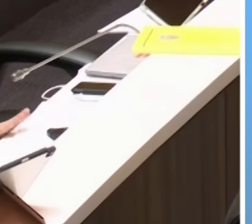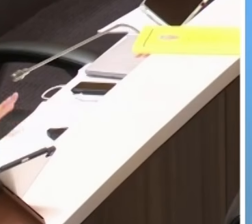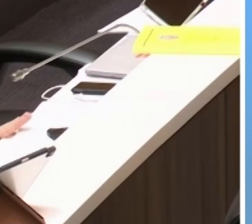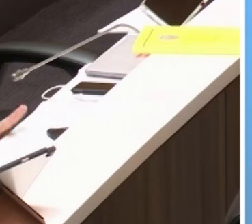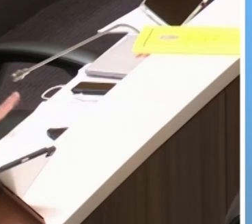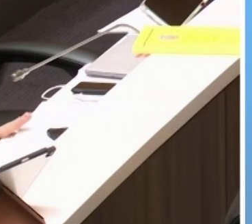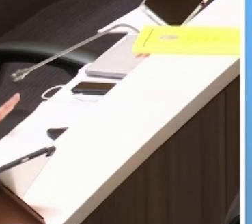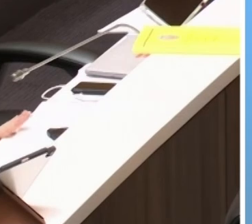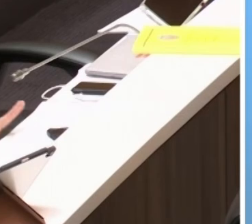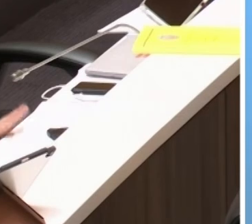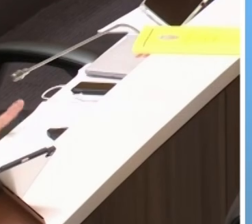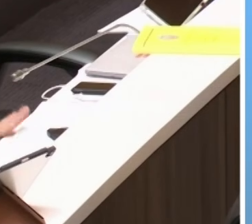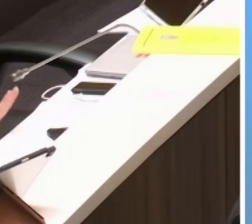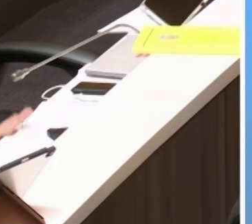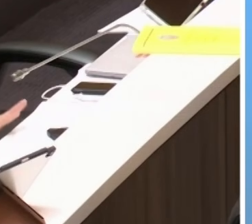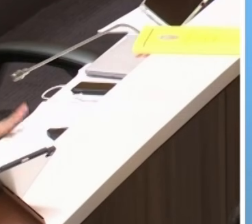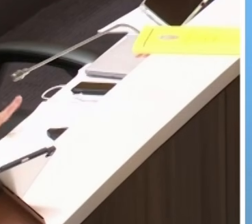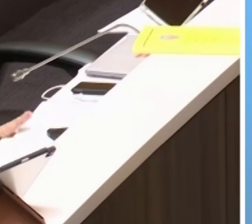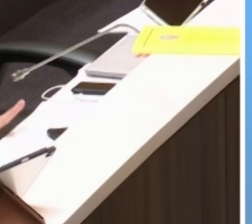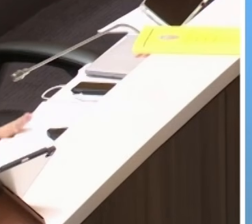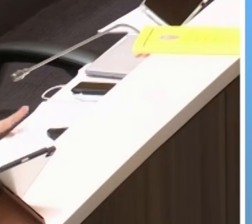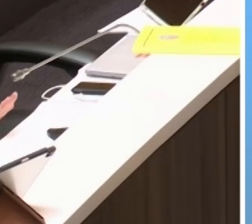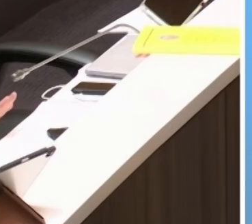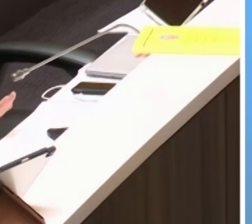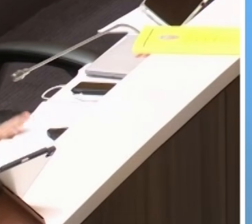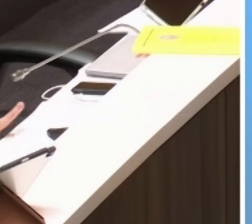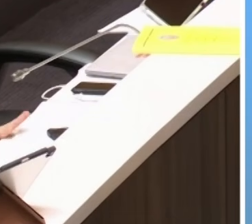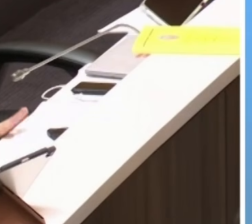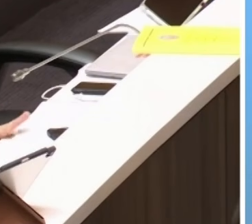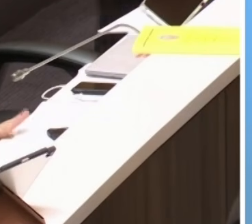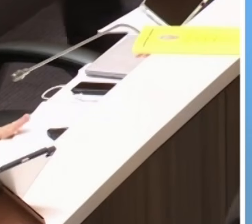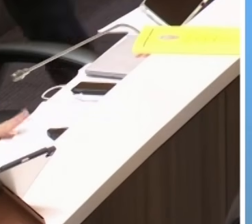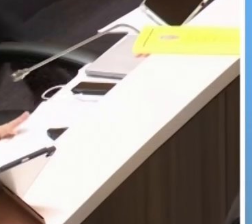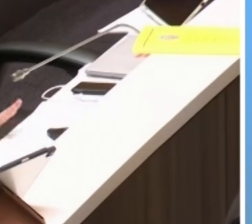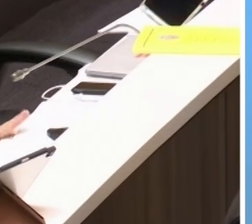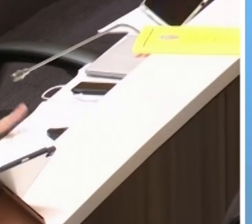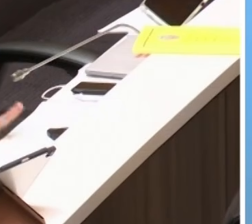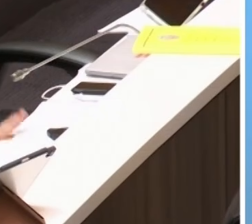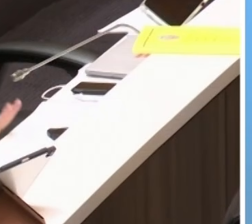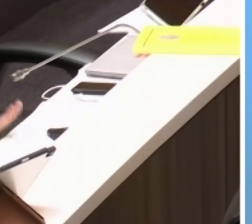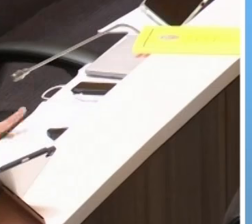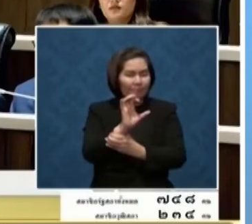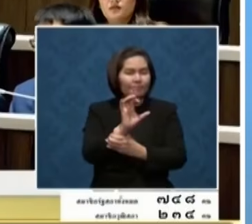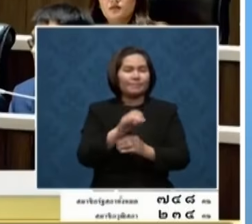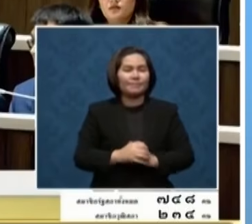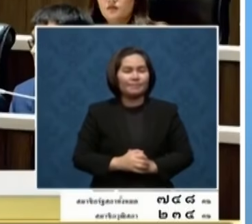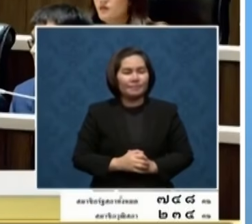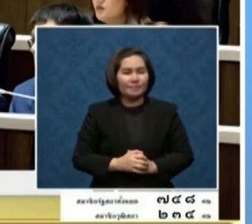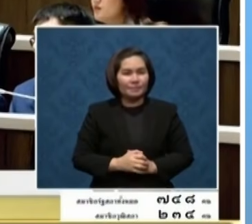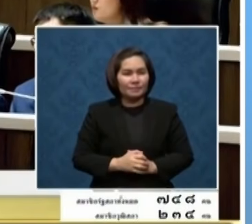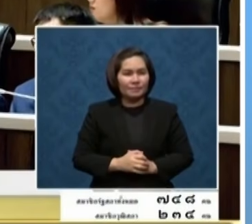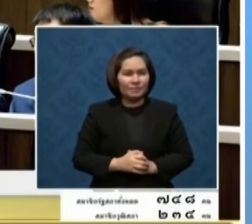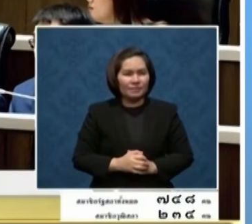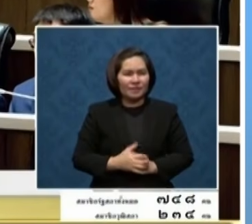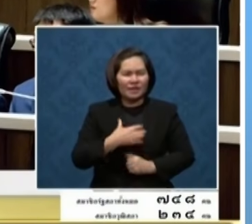มนะคะพูดถึงเรื่องของข้อบังคับ41เนี่ยแหละแล้วก็พูดเรื่องของกระทบรัฐธรรมนูญ ครับหลักๆเลยคุณรังสิมันโร